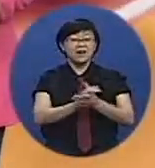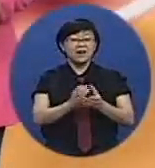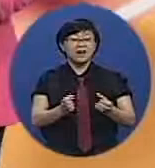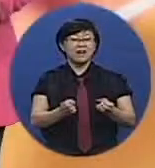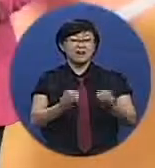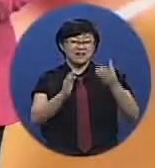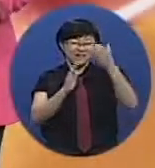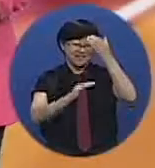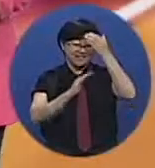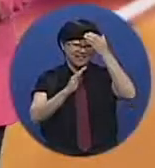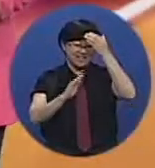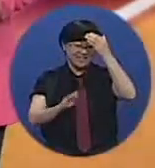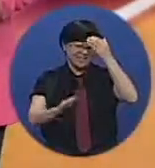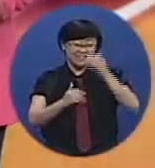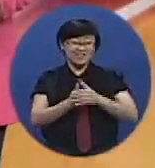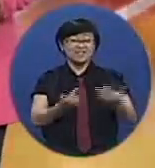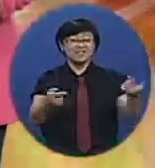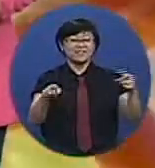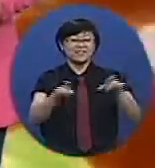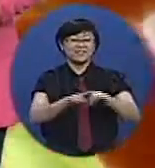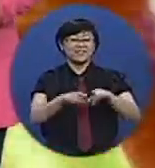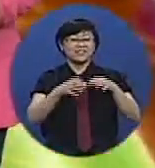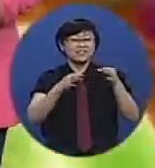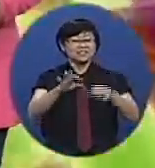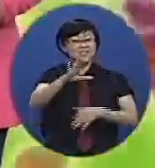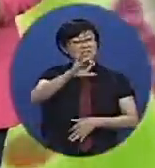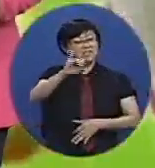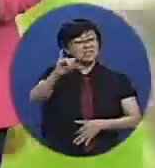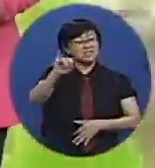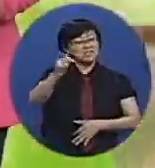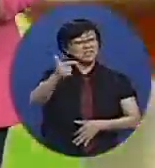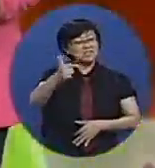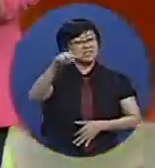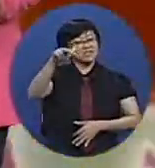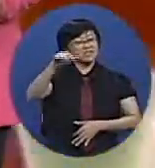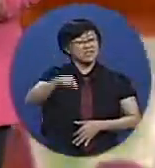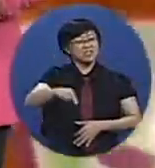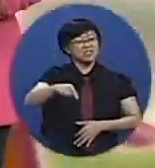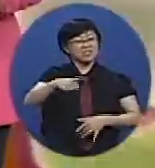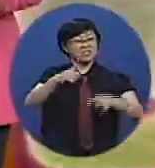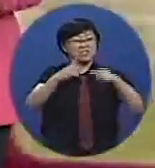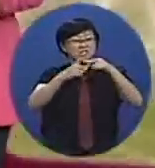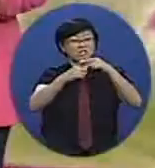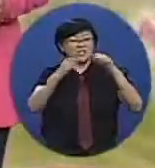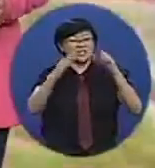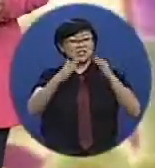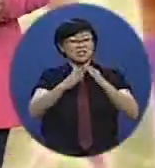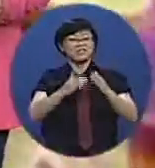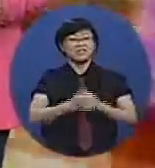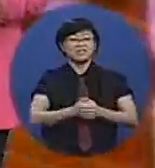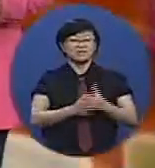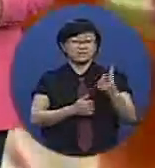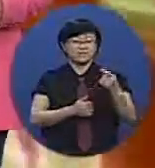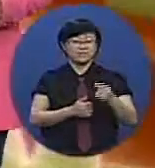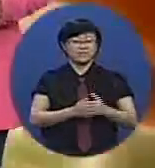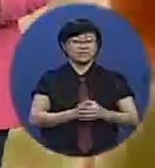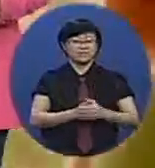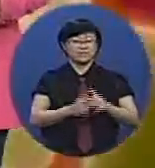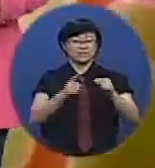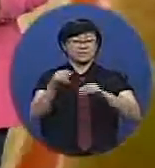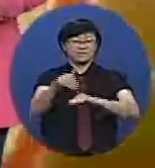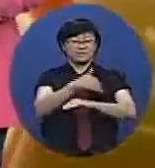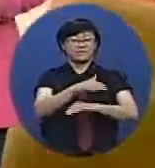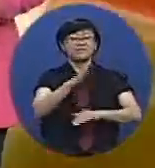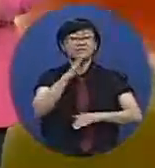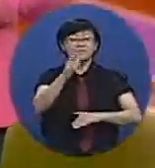성가님들한테 같이 듣고 싶어요. 어디? 아, 네. 인주교회예요. 오, 아, 예, 인주교회. 네, 제가 네. 교회